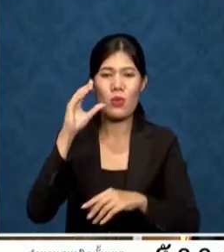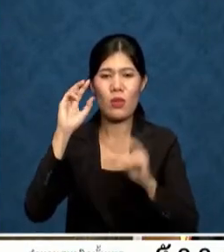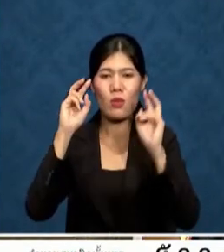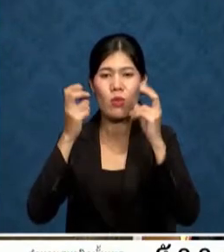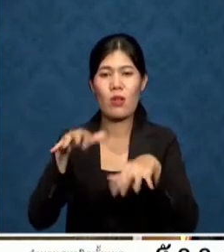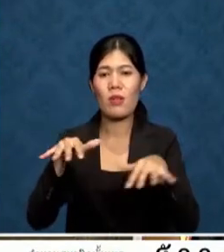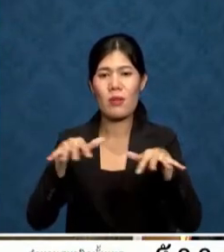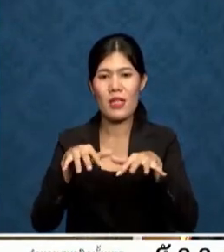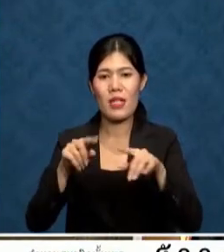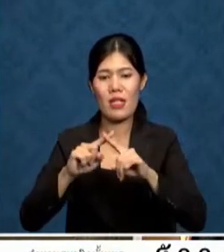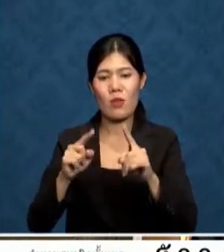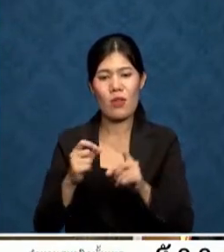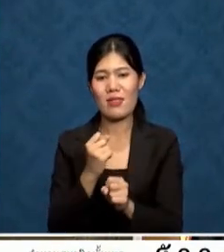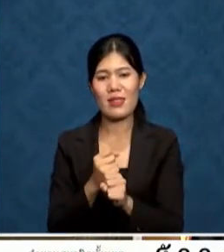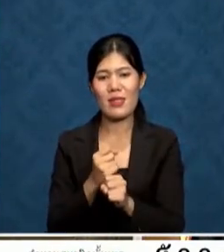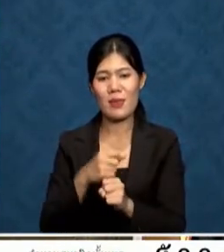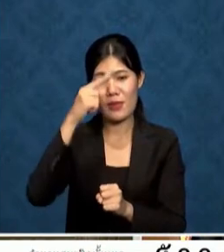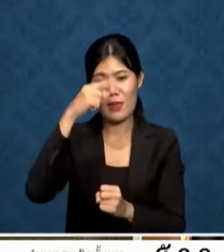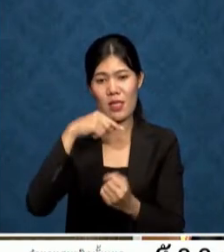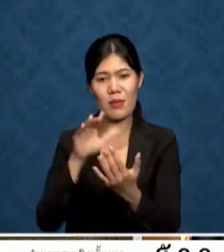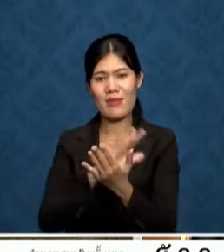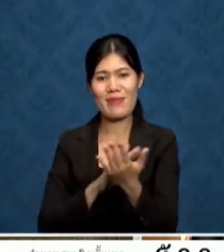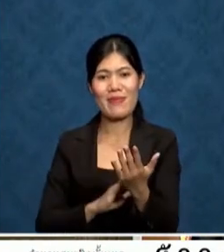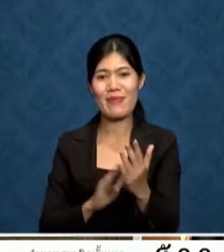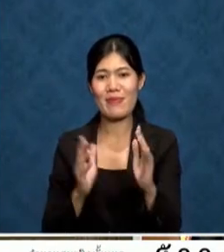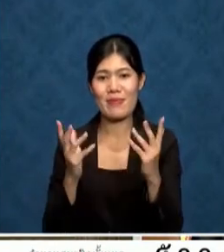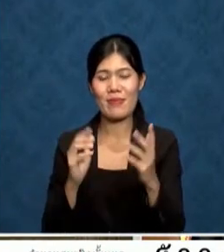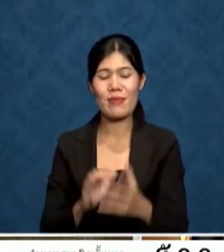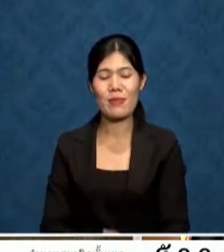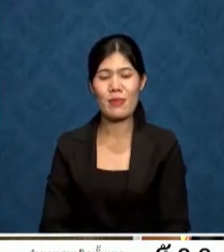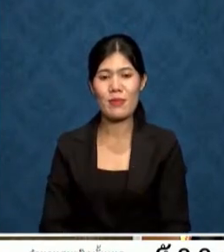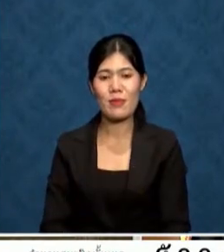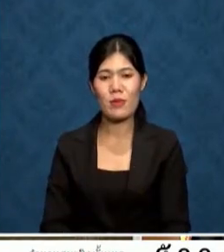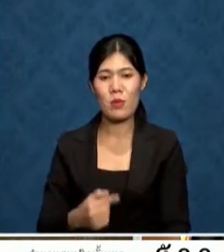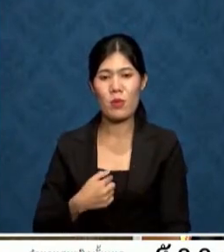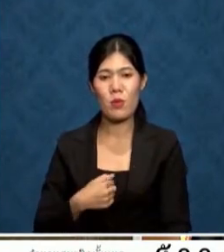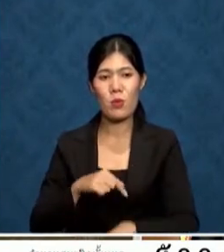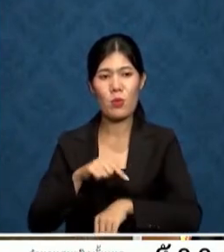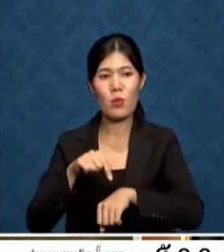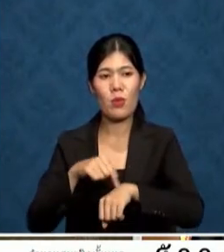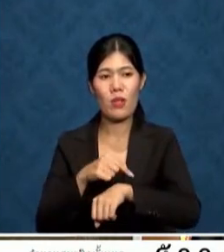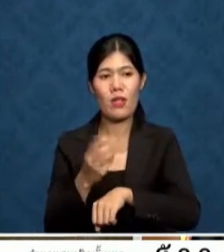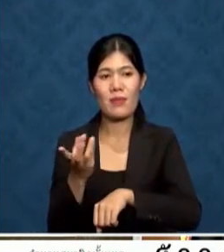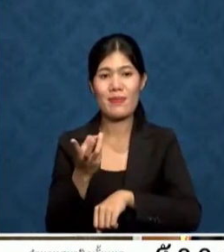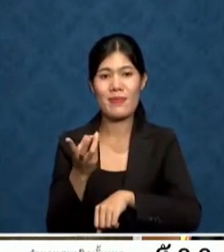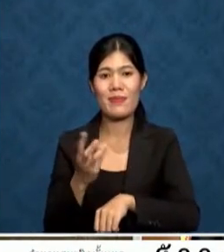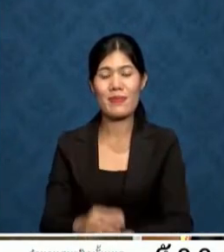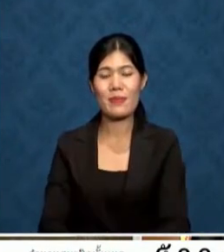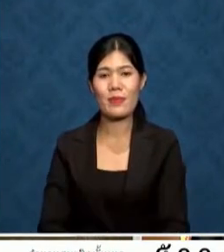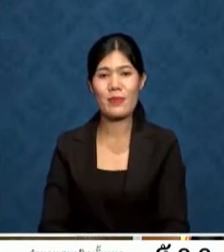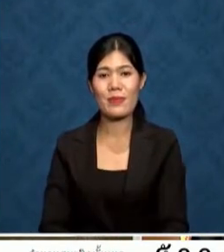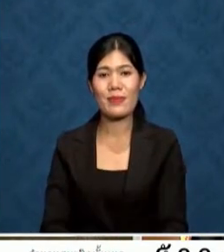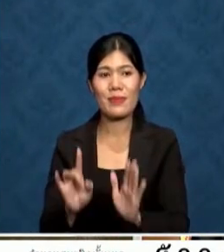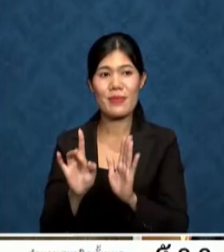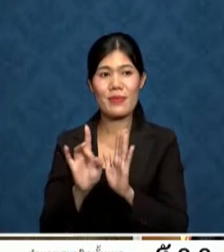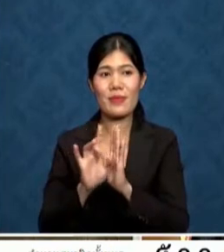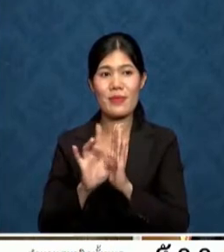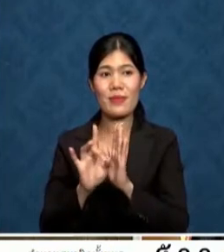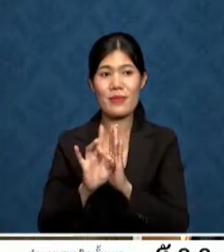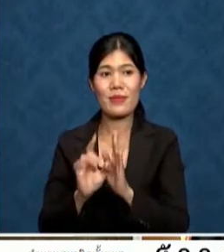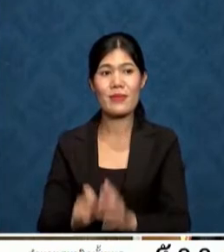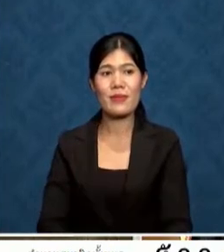มันมักจะไม่ค่อยเกิดในประเทศไทยก็ไม่รู้ว่าทำไมนะครับผมเหลือเวลาไม่มากนะครับก็สุดท้ายนี้นะครับท่าน